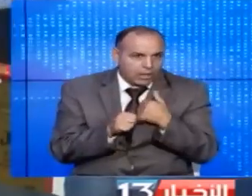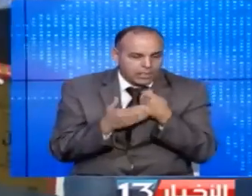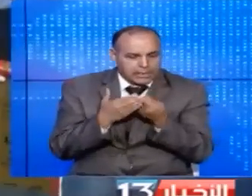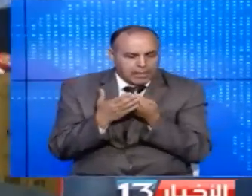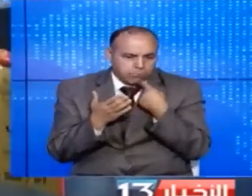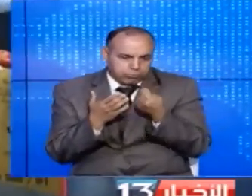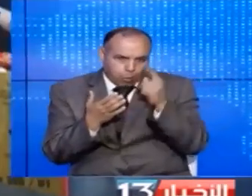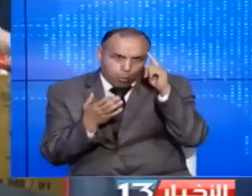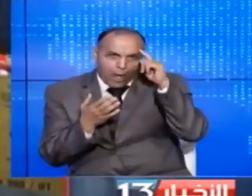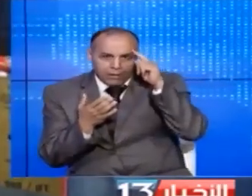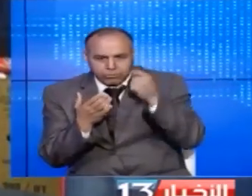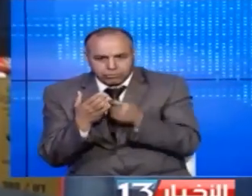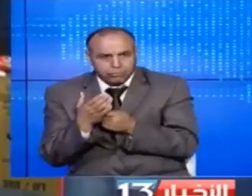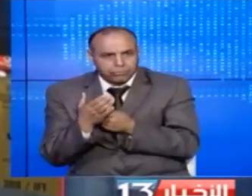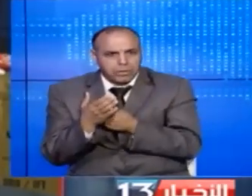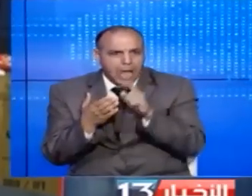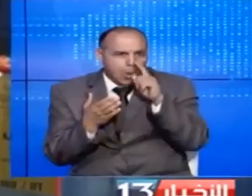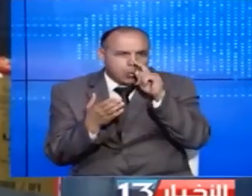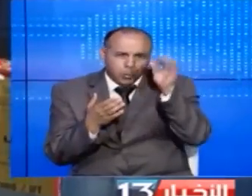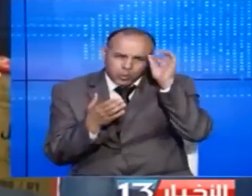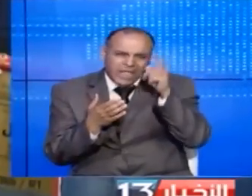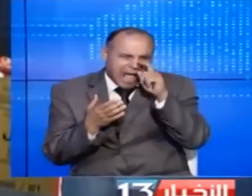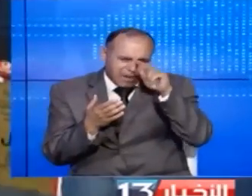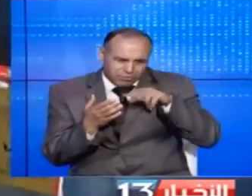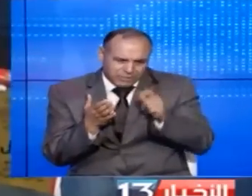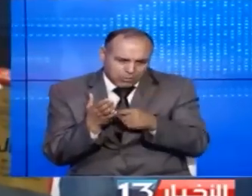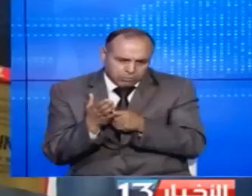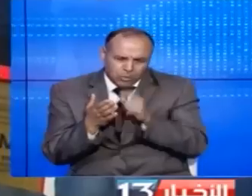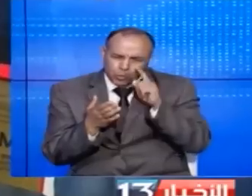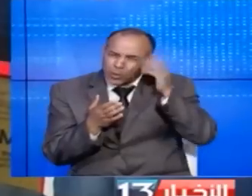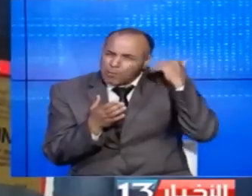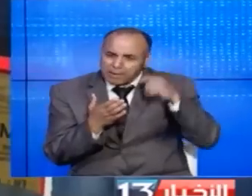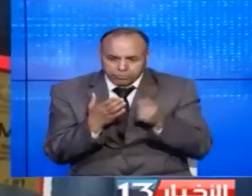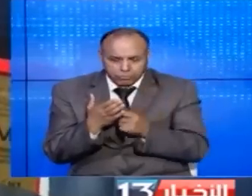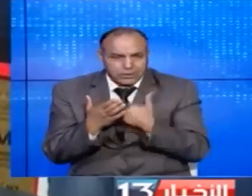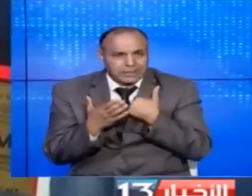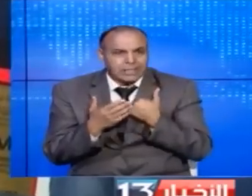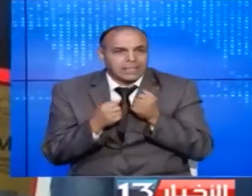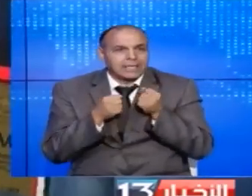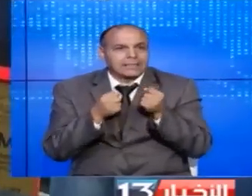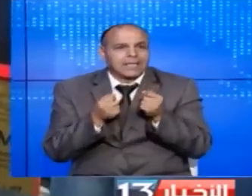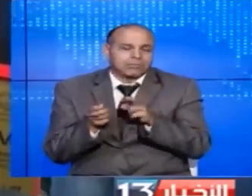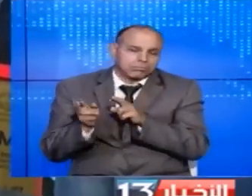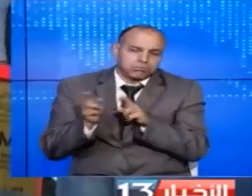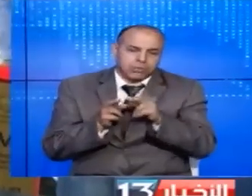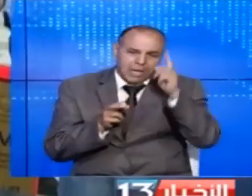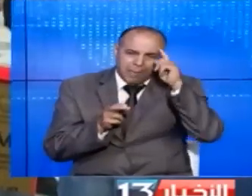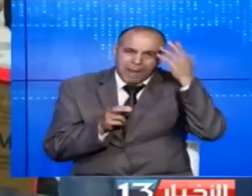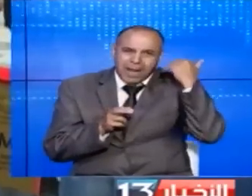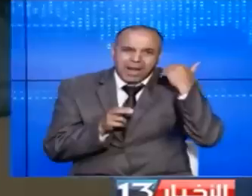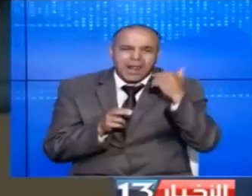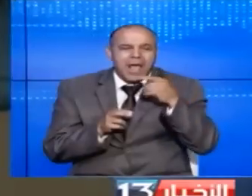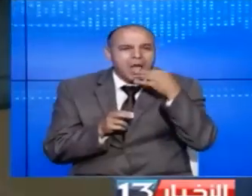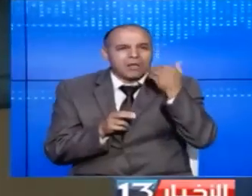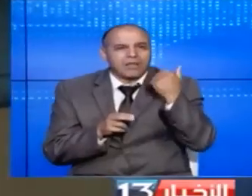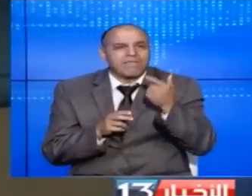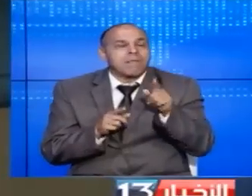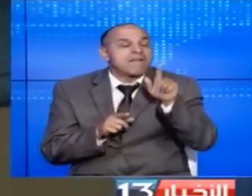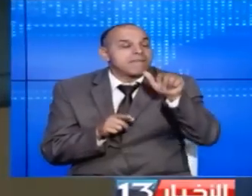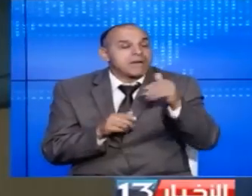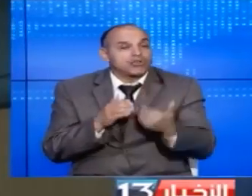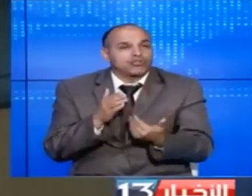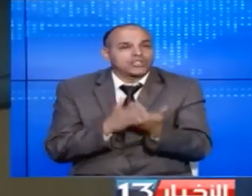ونلحن، نكتب بالدارجة والدارجة التونسية القديمة، حاول نرجع للكلام كيما عبد العزيز العربي. فما حاجة جديدة